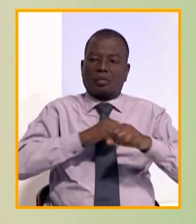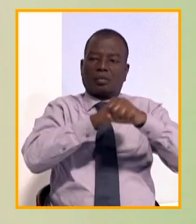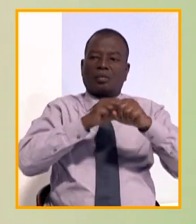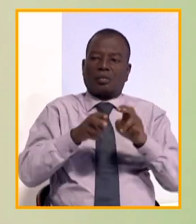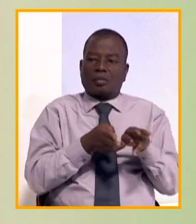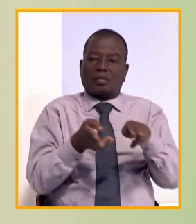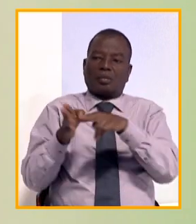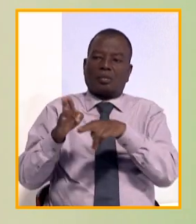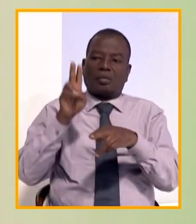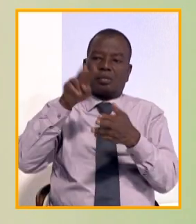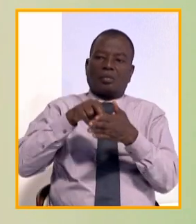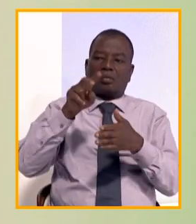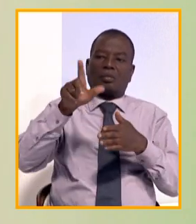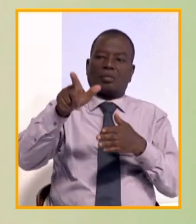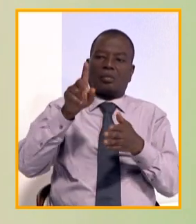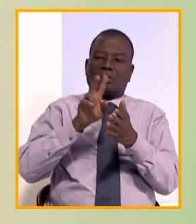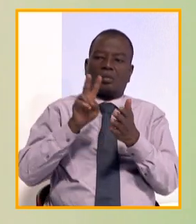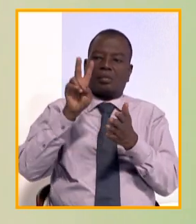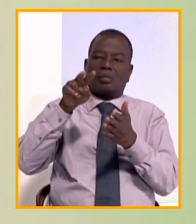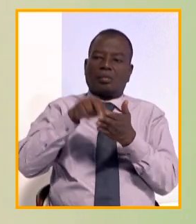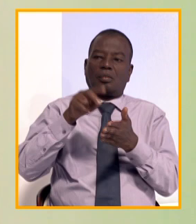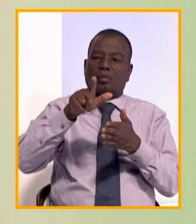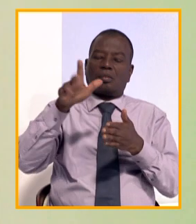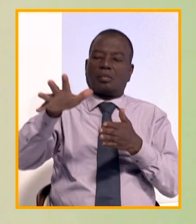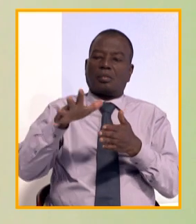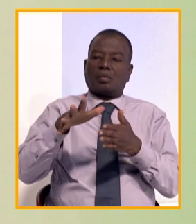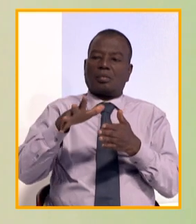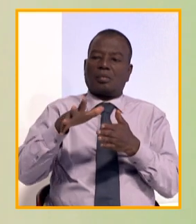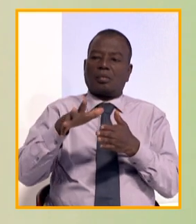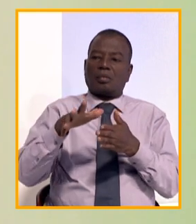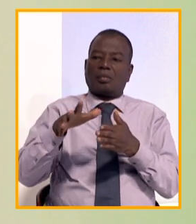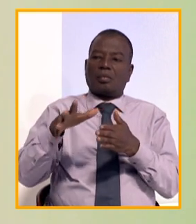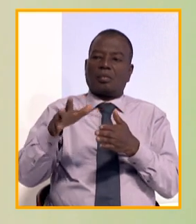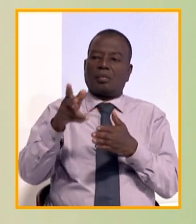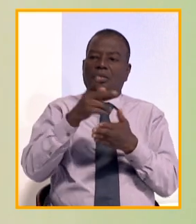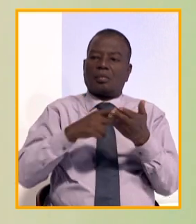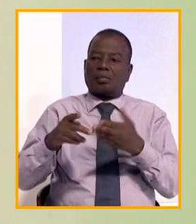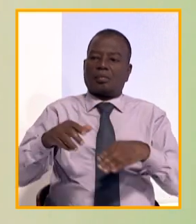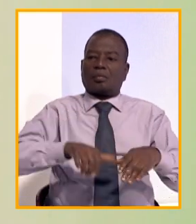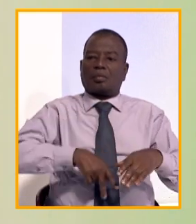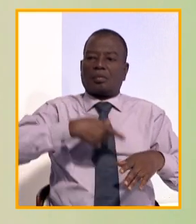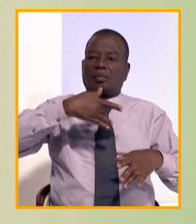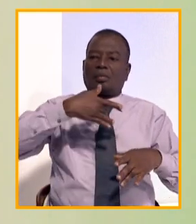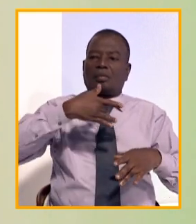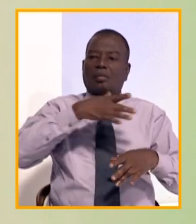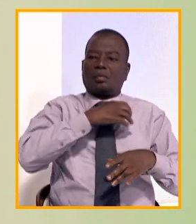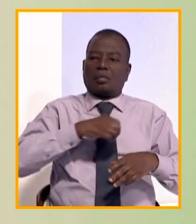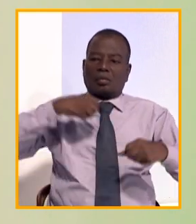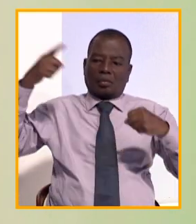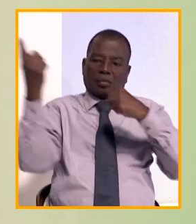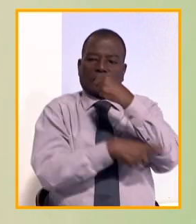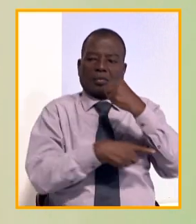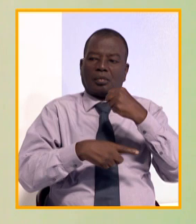routière 2021-2025, notamment les volets sensibilisation et